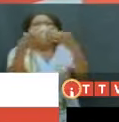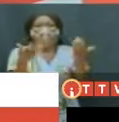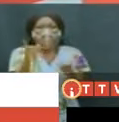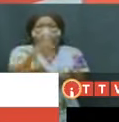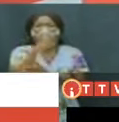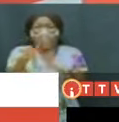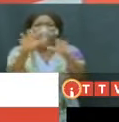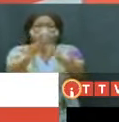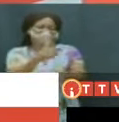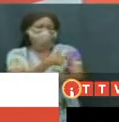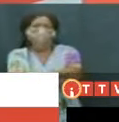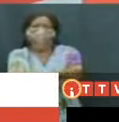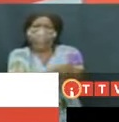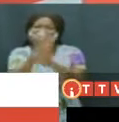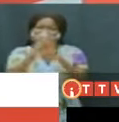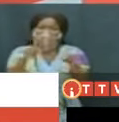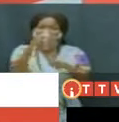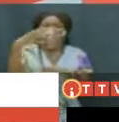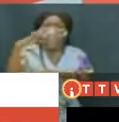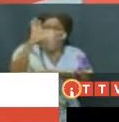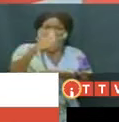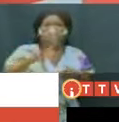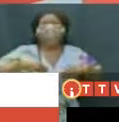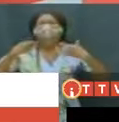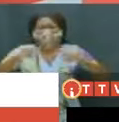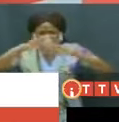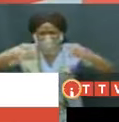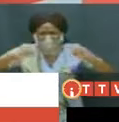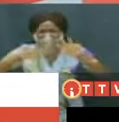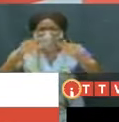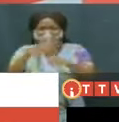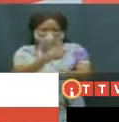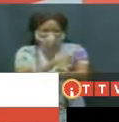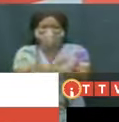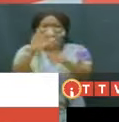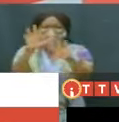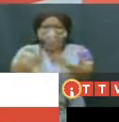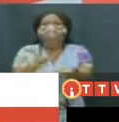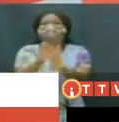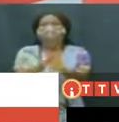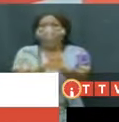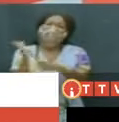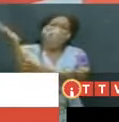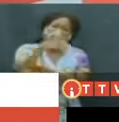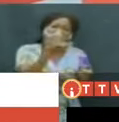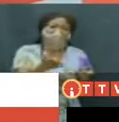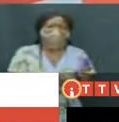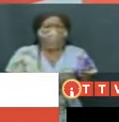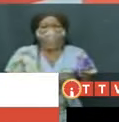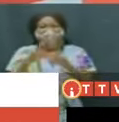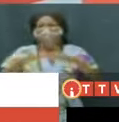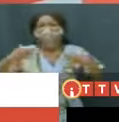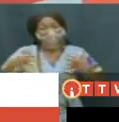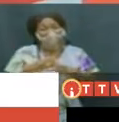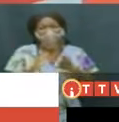akubwerabe anthu ambiri kalandira komanso chokondoletsa nchoti mamiliyoni a Malawi akufuna atalandira